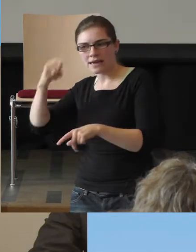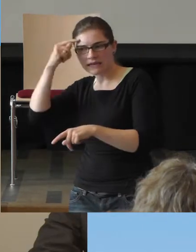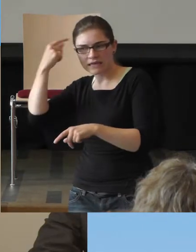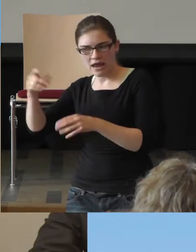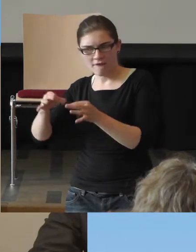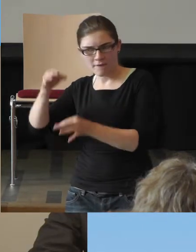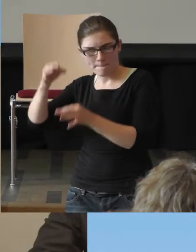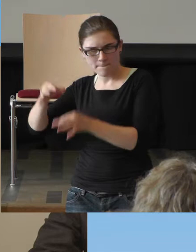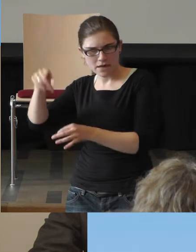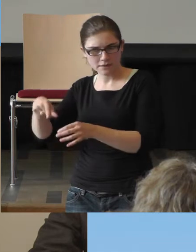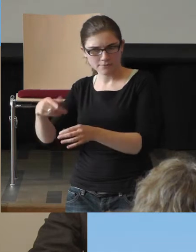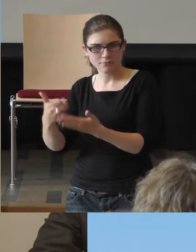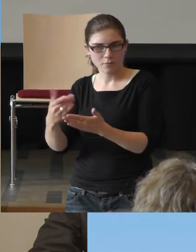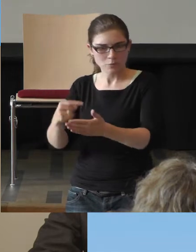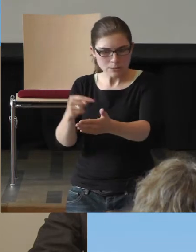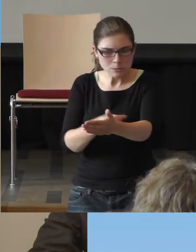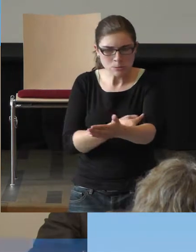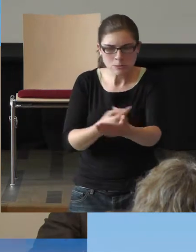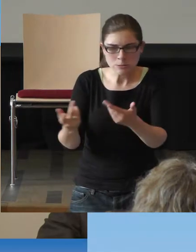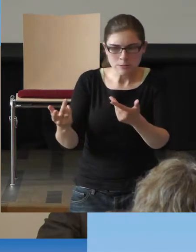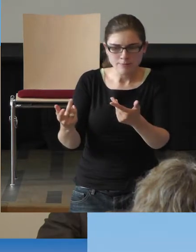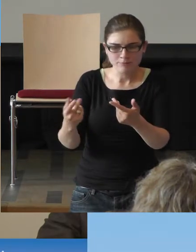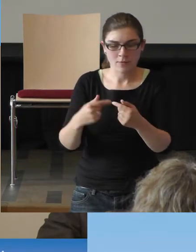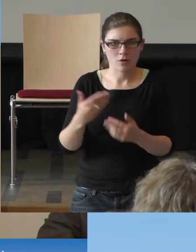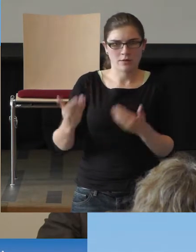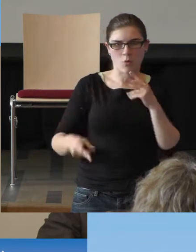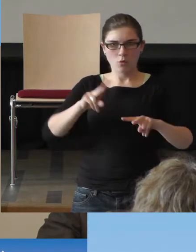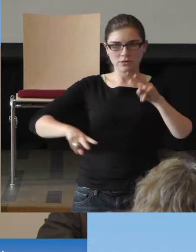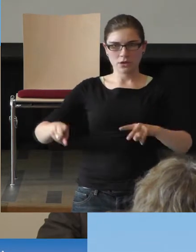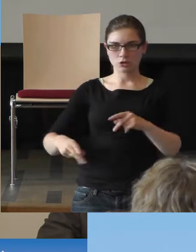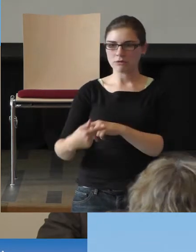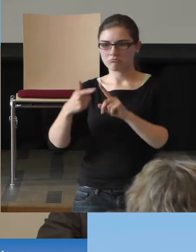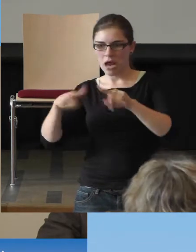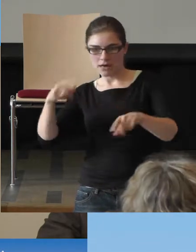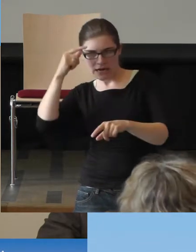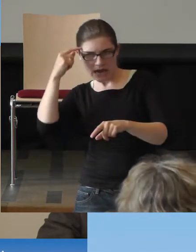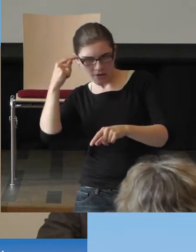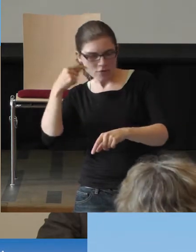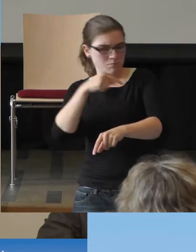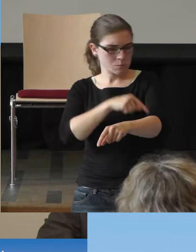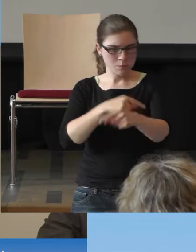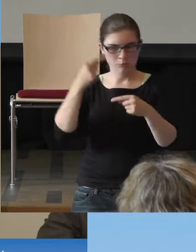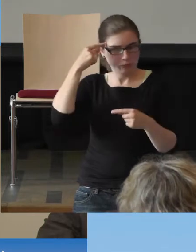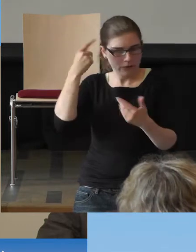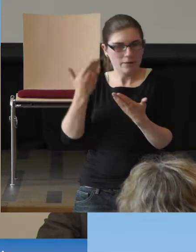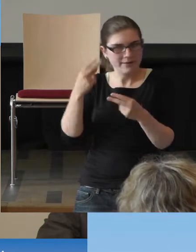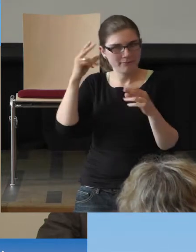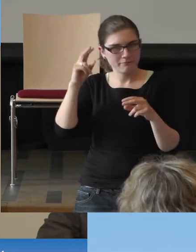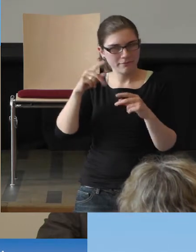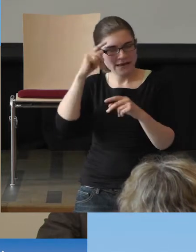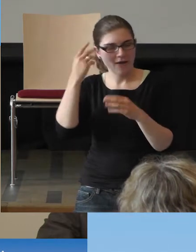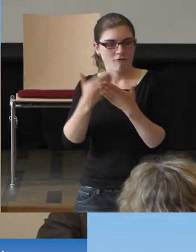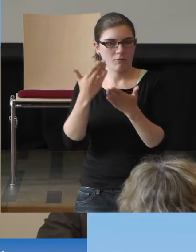anderen Nerven, der durch den Karpaltunnel geht und der ist deutlich verlangsamt, dann weiß ich, dass ich beides habe. Ich habe ein bisschen